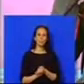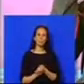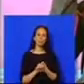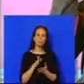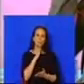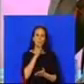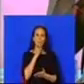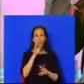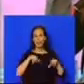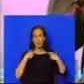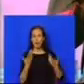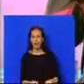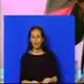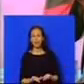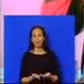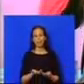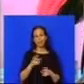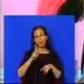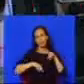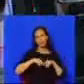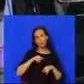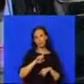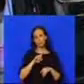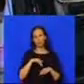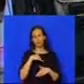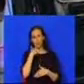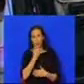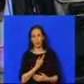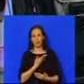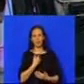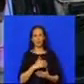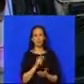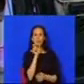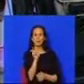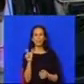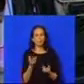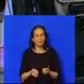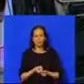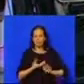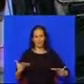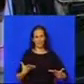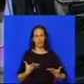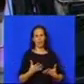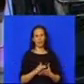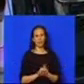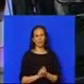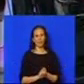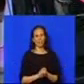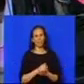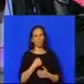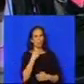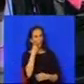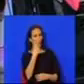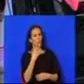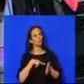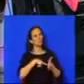איזושהי בעיה בחיים, גם זה לא חיצונית. נכון, נכון, לגמרי. מילים מקסימות, ואתם יכולים להצליח אפילו יותר, ראינו את זה בהרבה